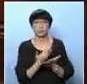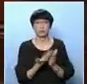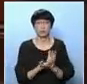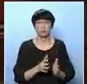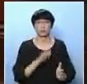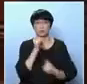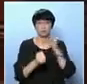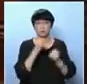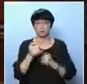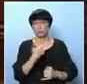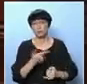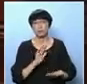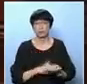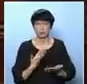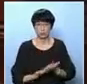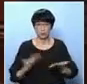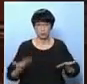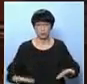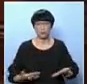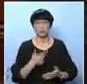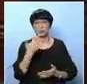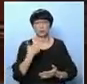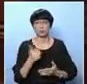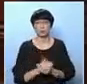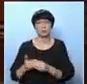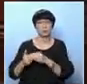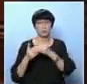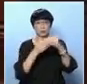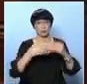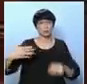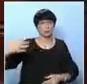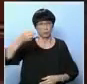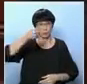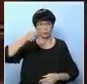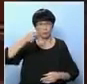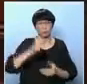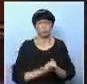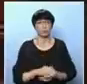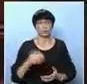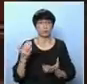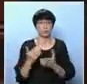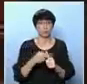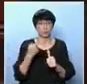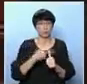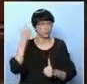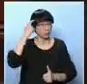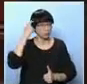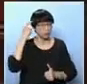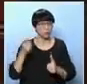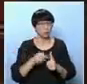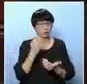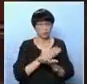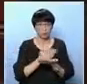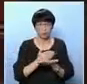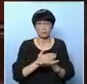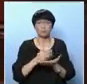鬧，但係正正就我哋需要一啲領袖。就要有一種咁嘅先鋒先知嘅呢一種